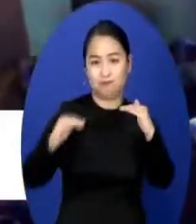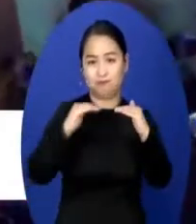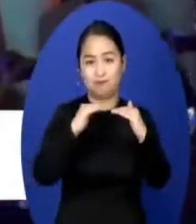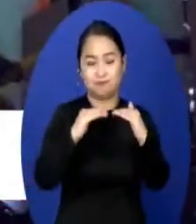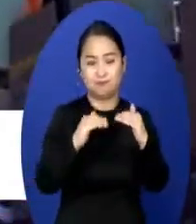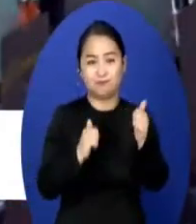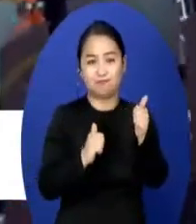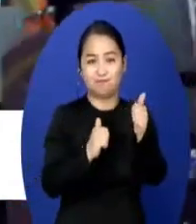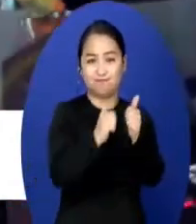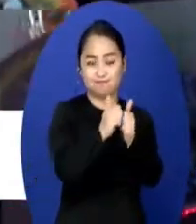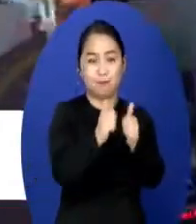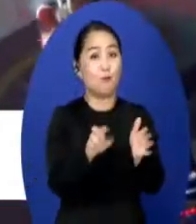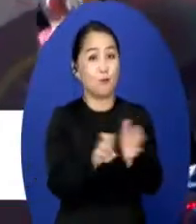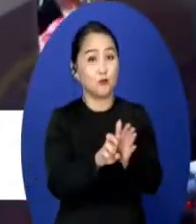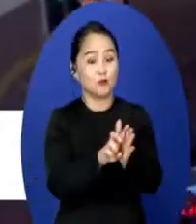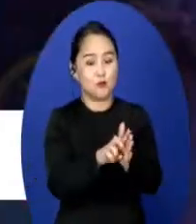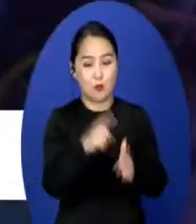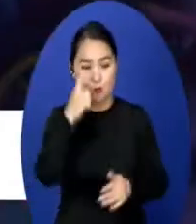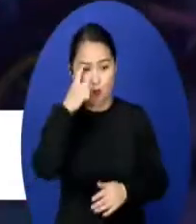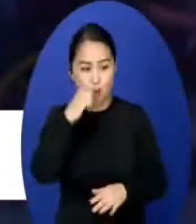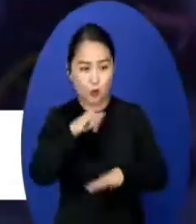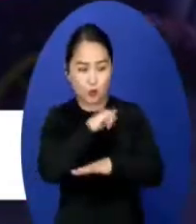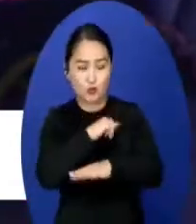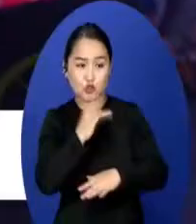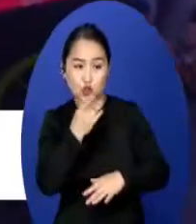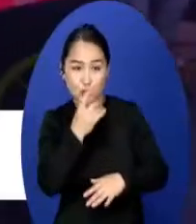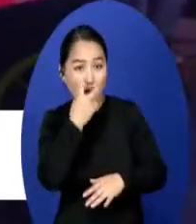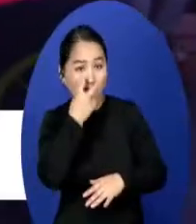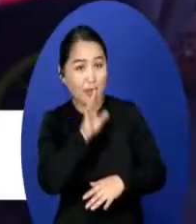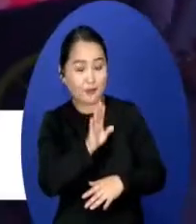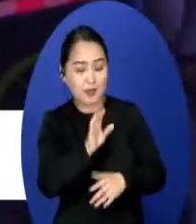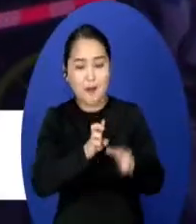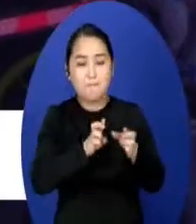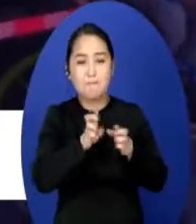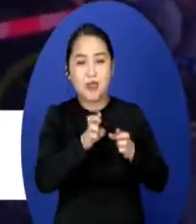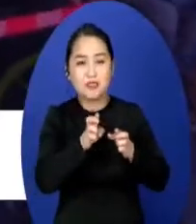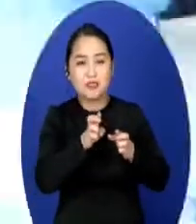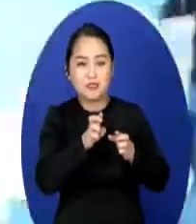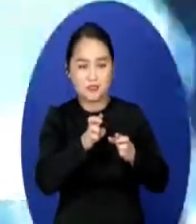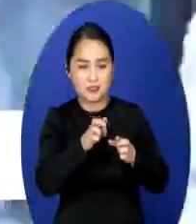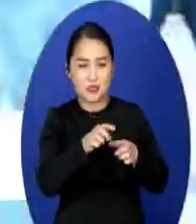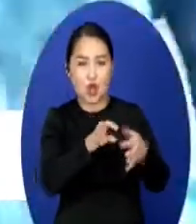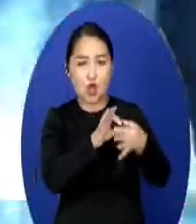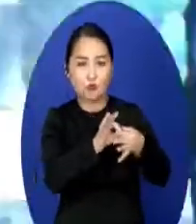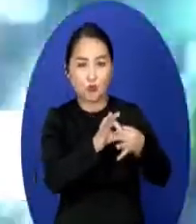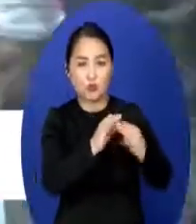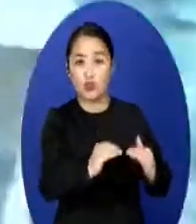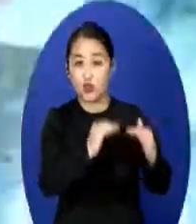Манай улсад ч гэсэн зөвхөн тоглоом гэж харах бус бизнесийн нэг төрөл болон хөгжиж байна.